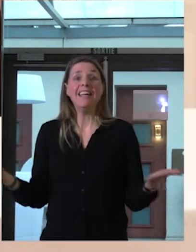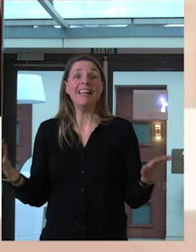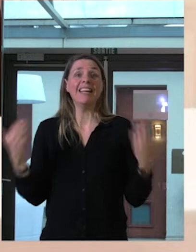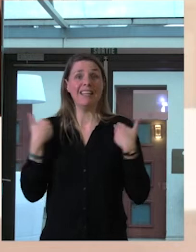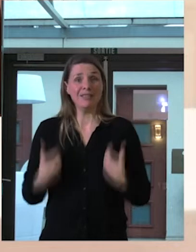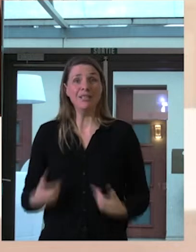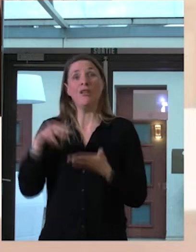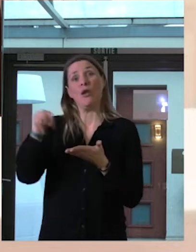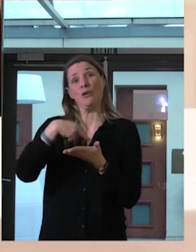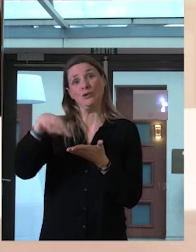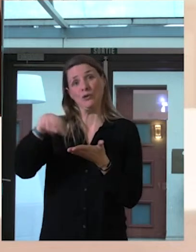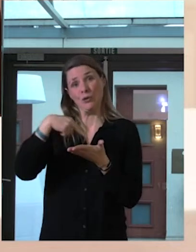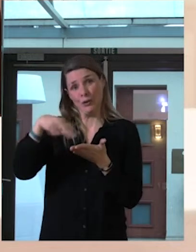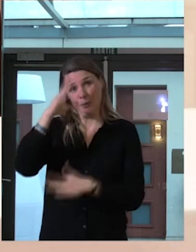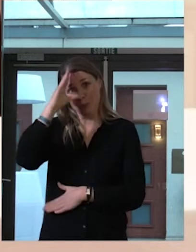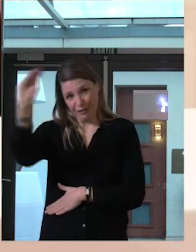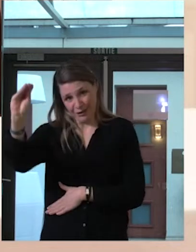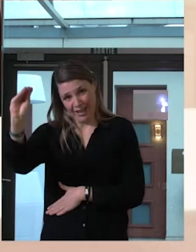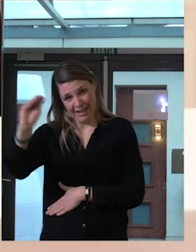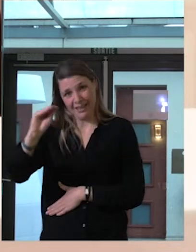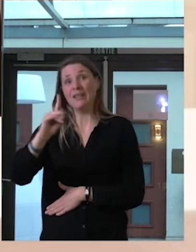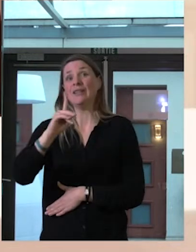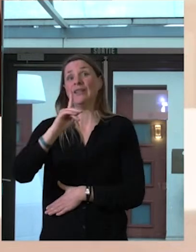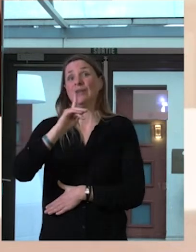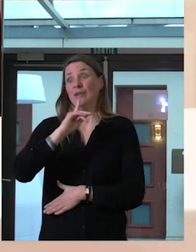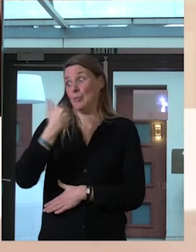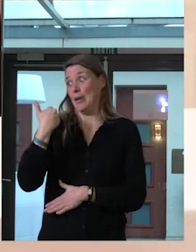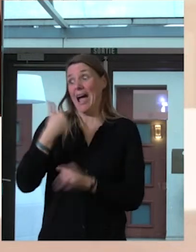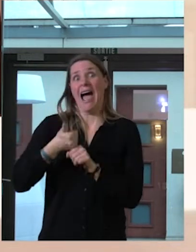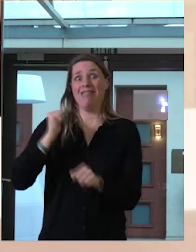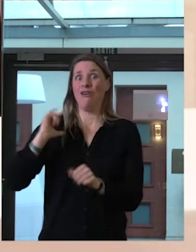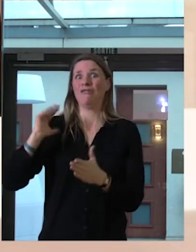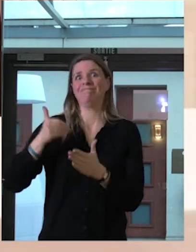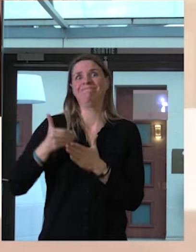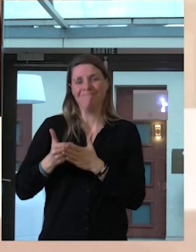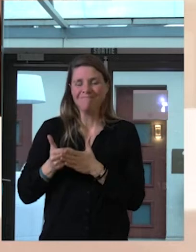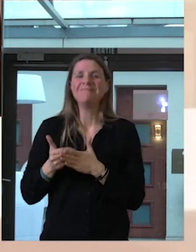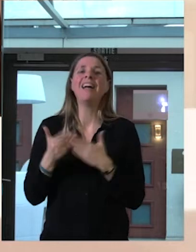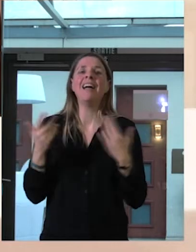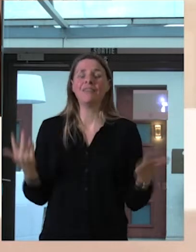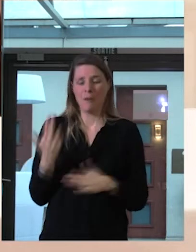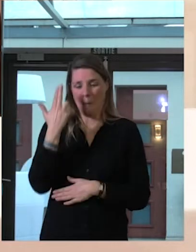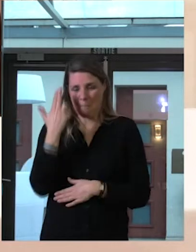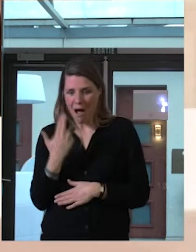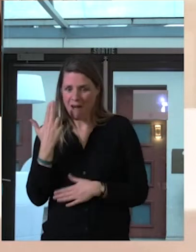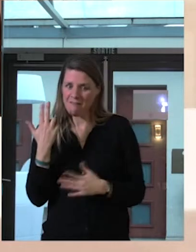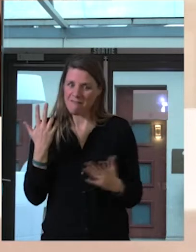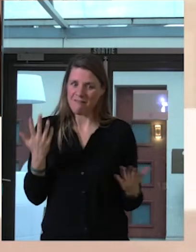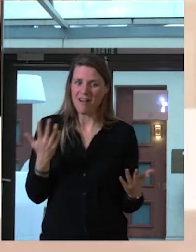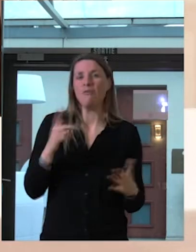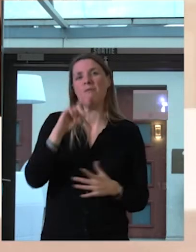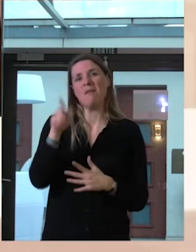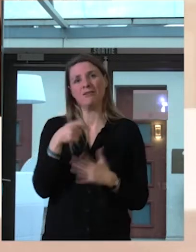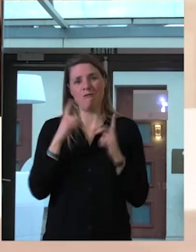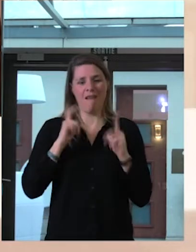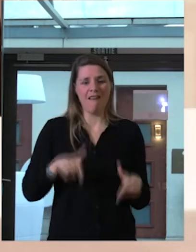suis danseuse professionnelle depuis tout juste un an. J'ai commencé par les